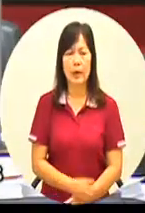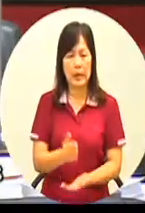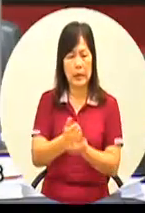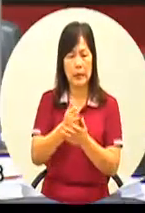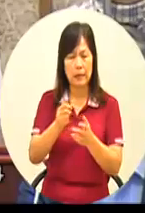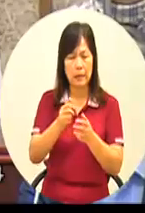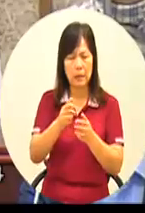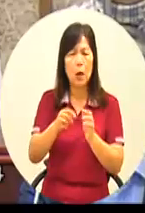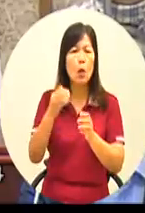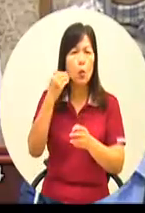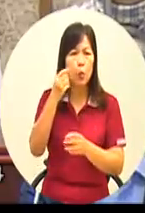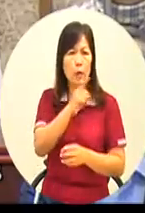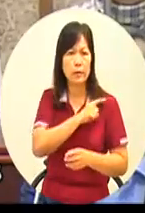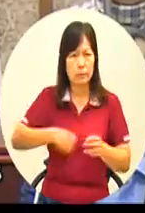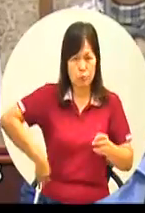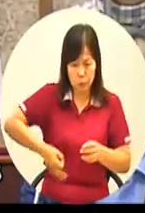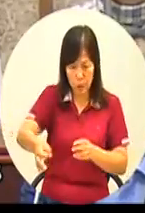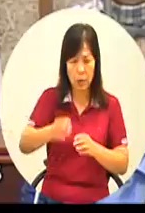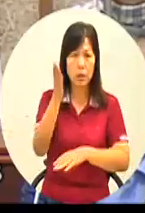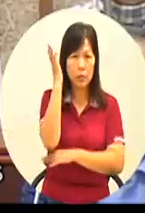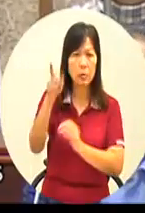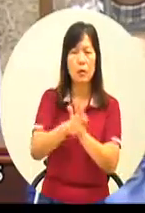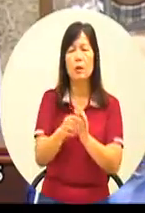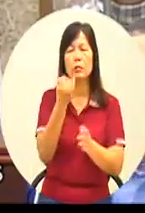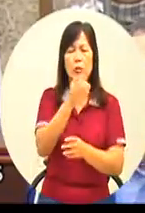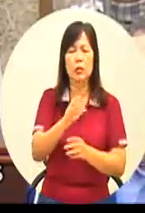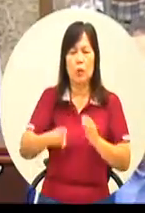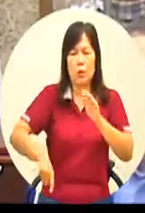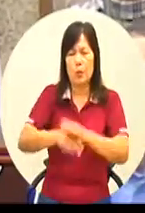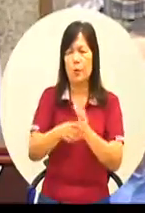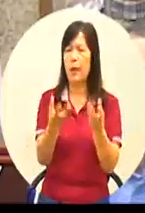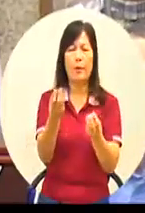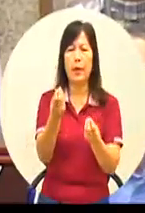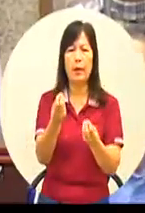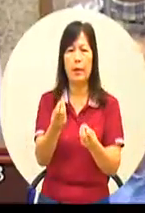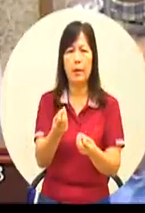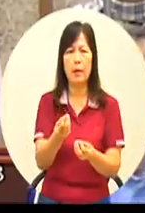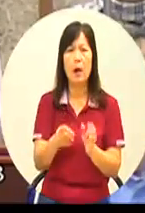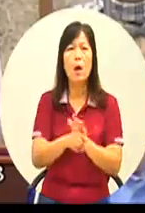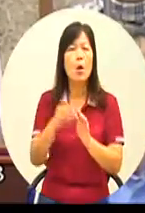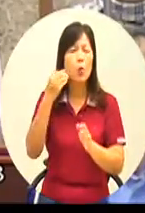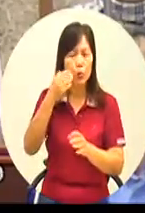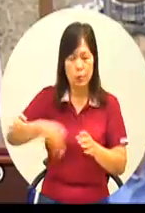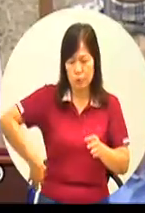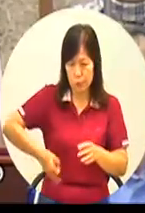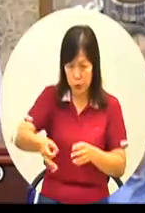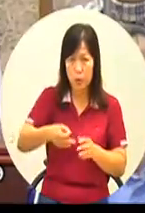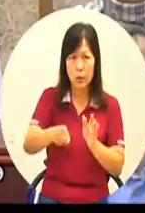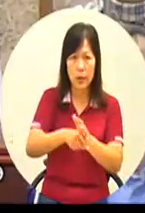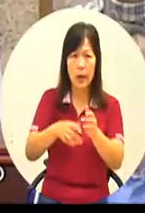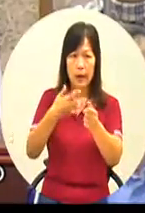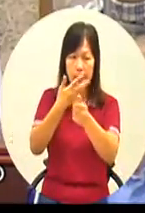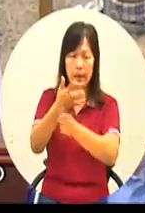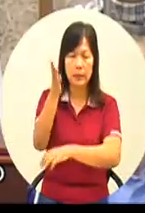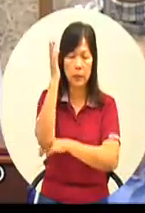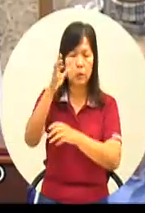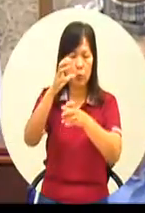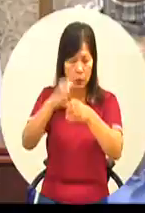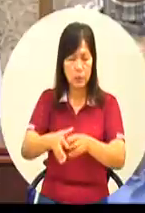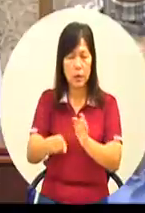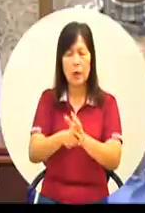谢议员。如果他是要捐赠给政府，当然没有违法 啊， 他如果要捐赠给政府，由政府来盖，当然没有违